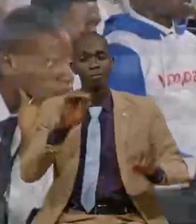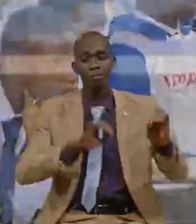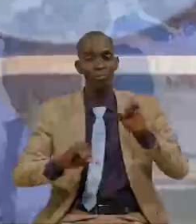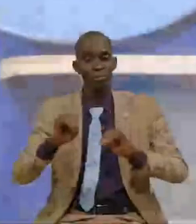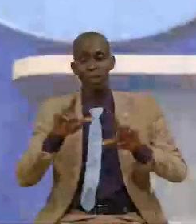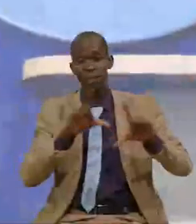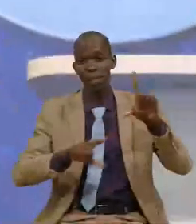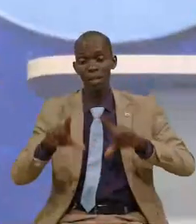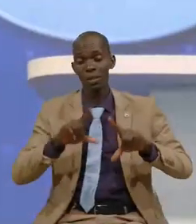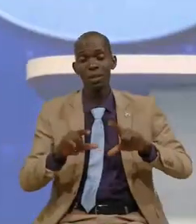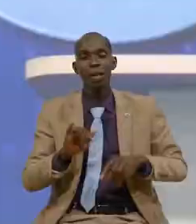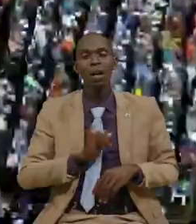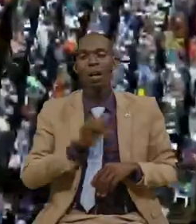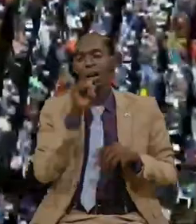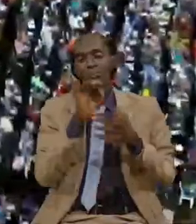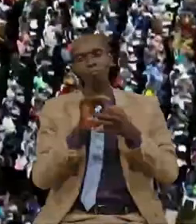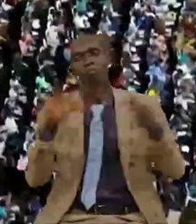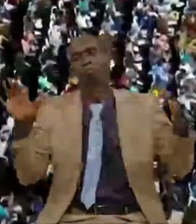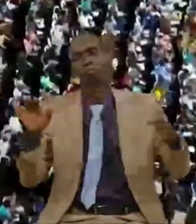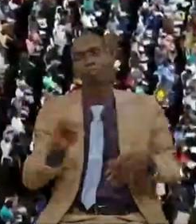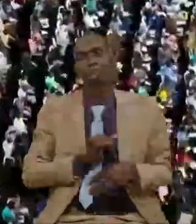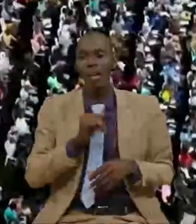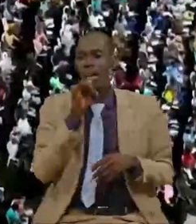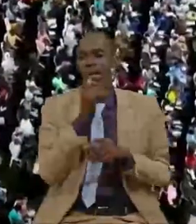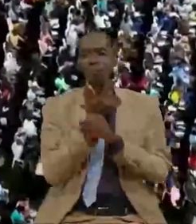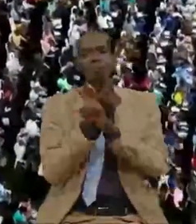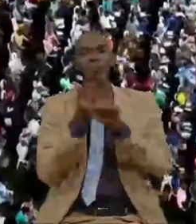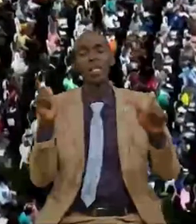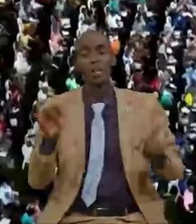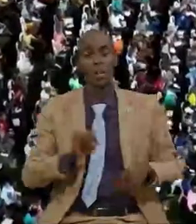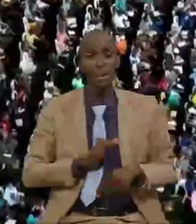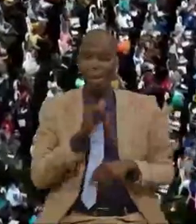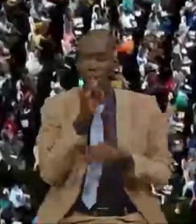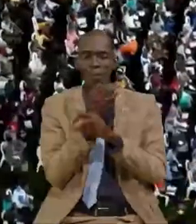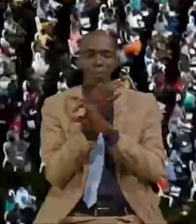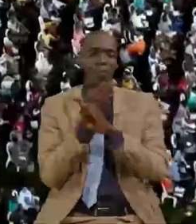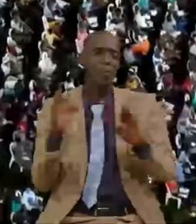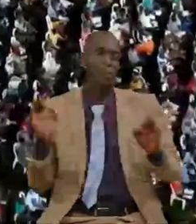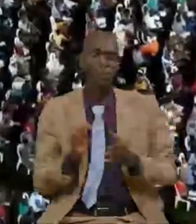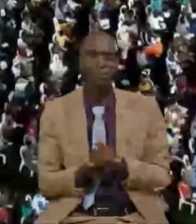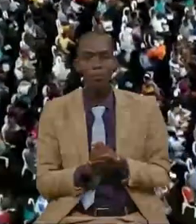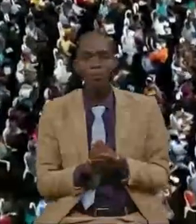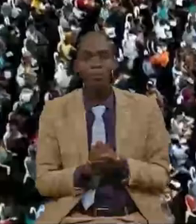Je suis délié, je suis libéré, je suis affranchi.